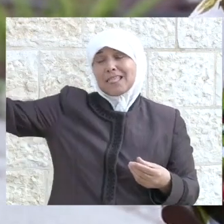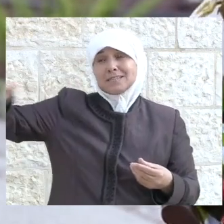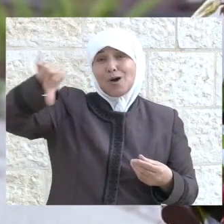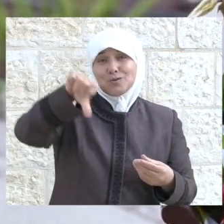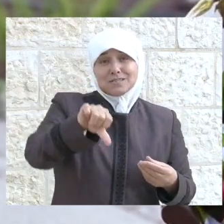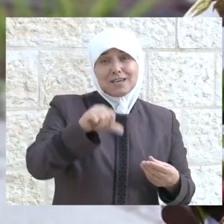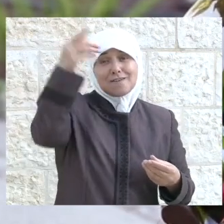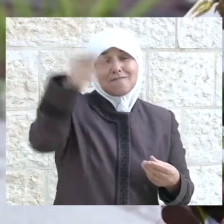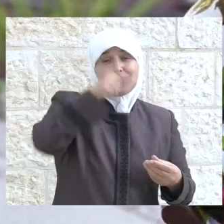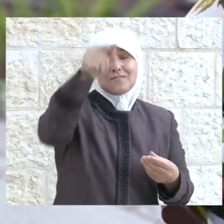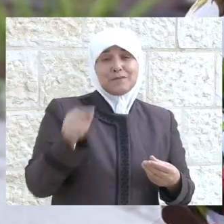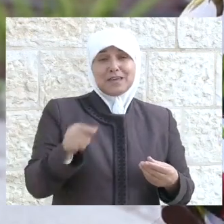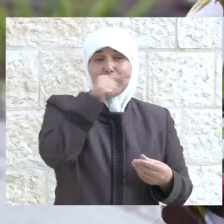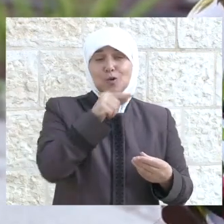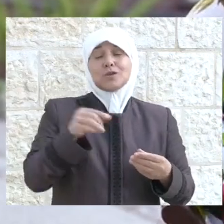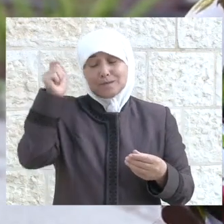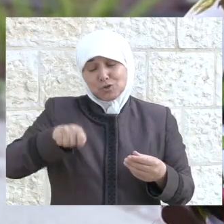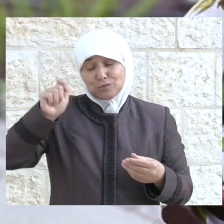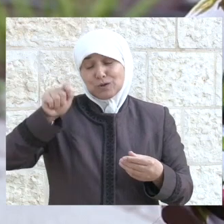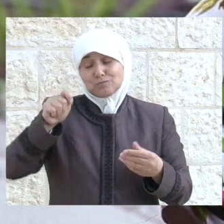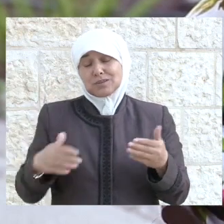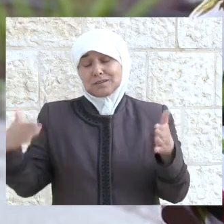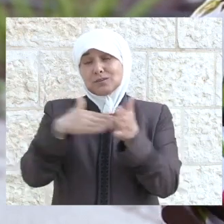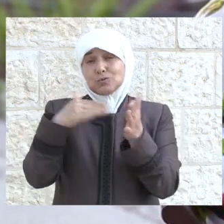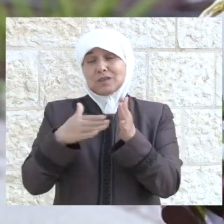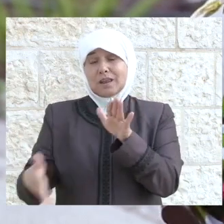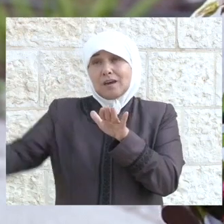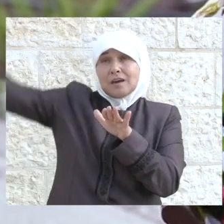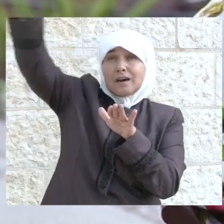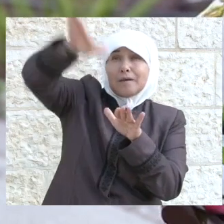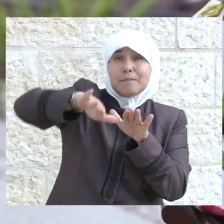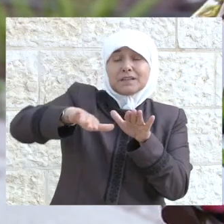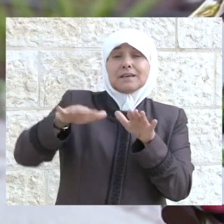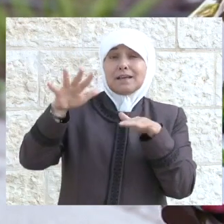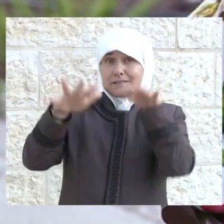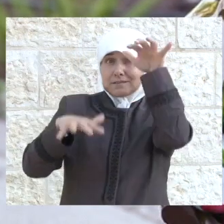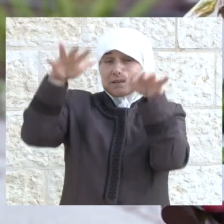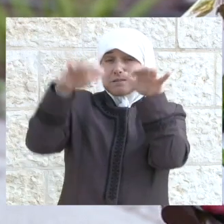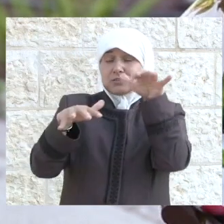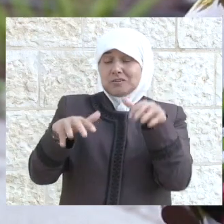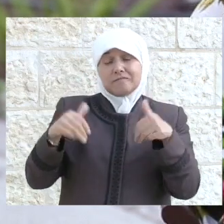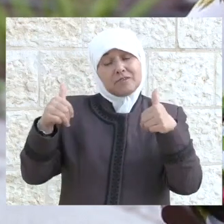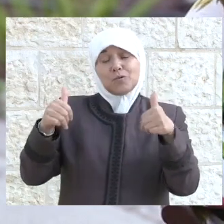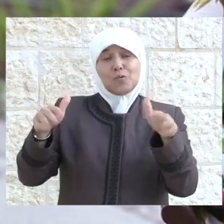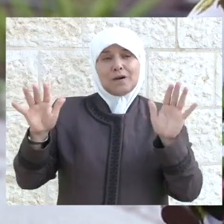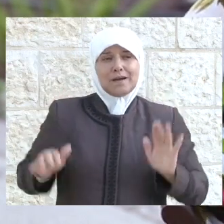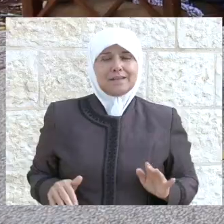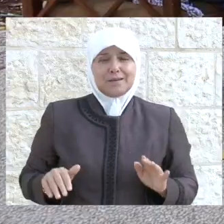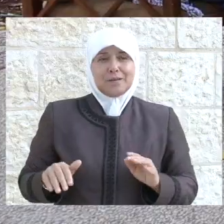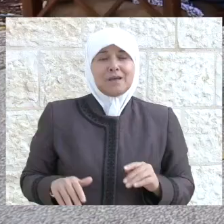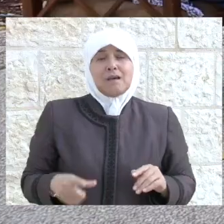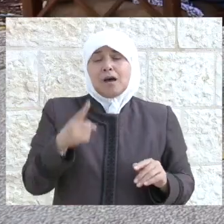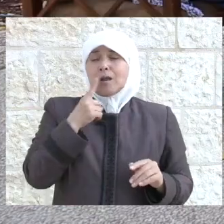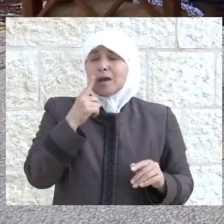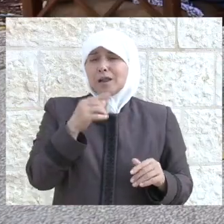حتوصلي ما تروحي من البداية، يعني كوني واثقة من قدراتك بأنك رح توصل لقمة الجبل. أمي يعني بتعرف قلب